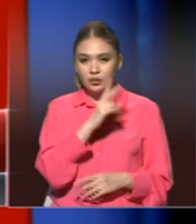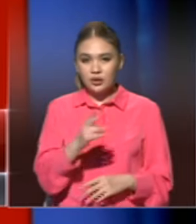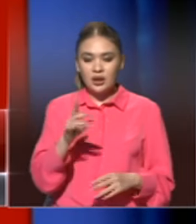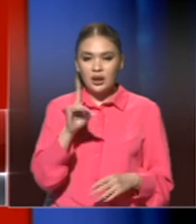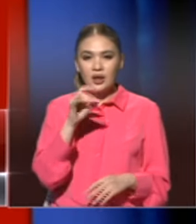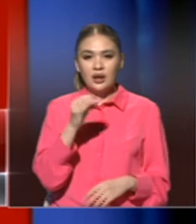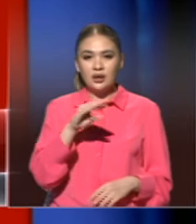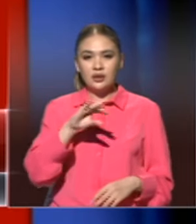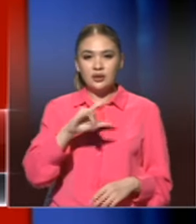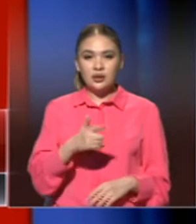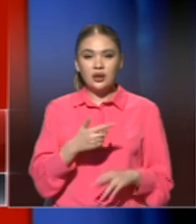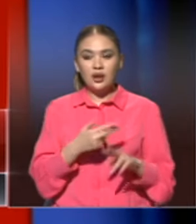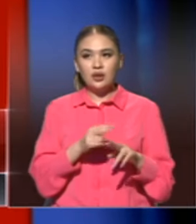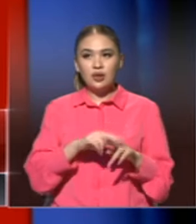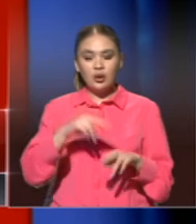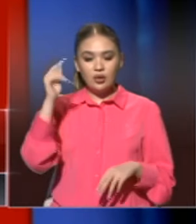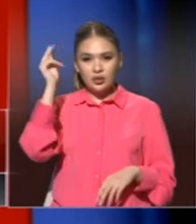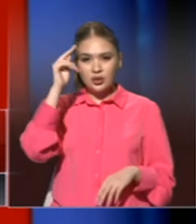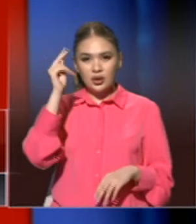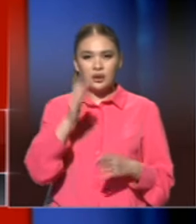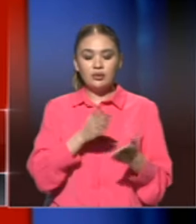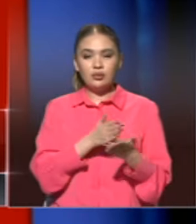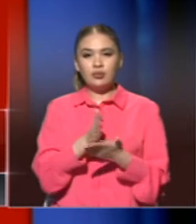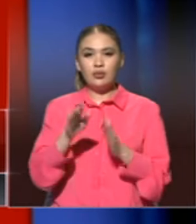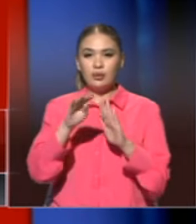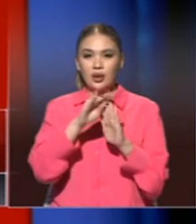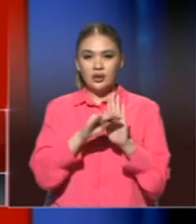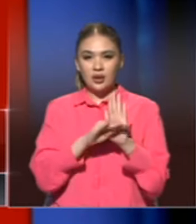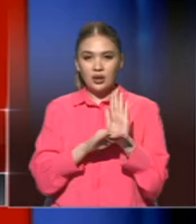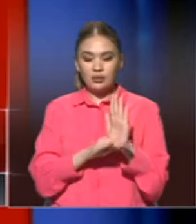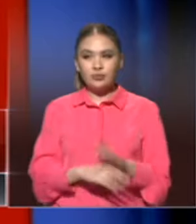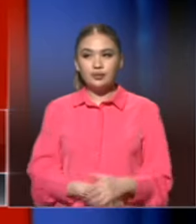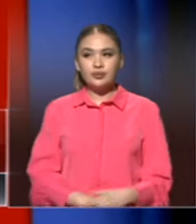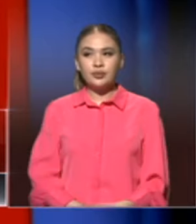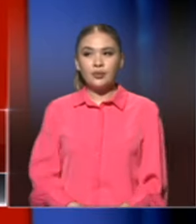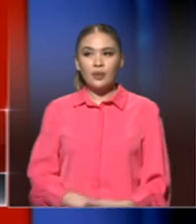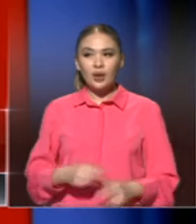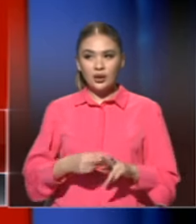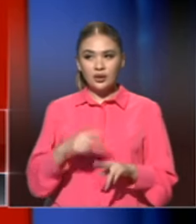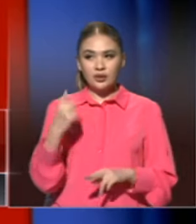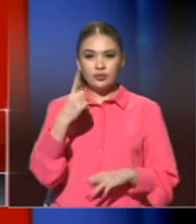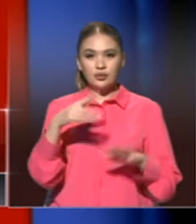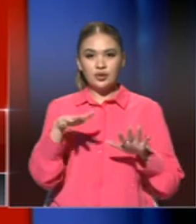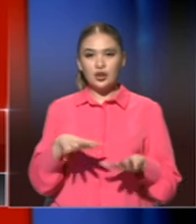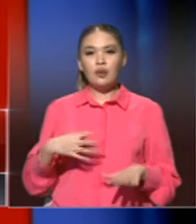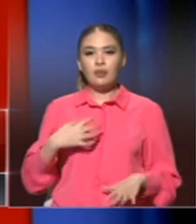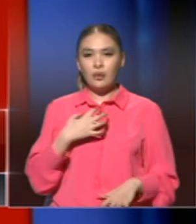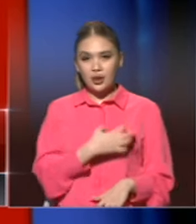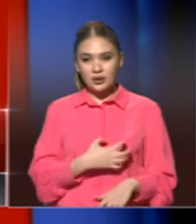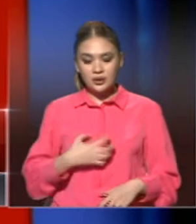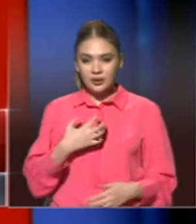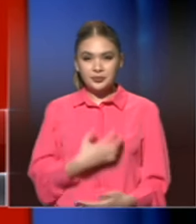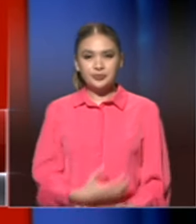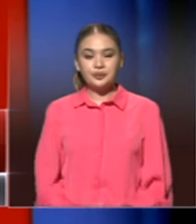рейтинг. Және оқытылатын білім беру бағдарламасының мазмұны. Бұл ең бірінші маңызды, өйткені мысалы